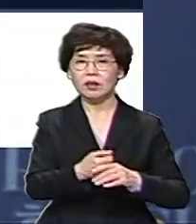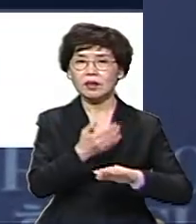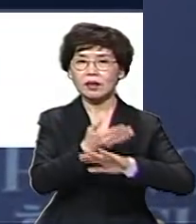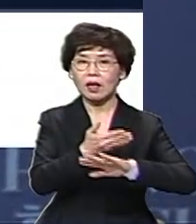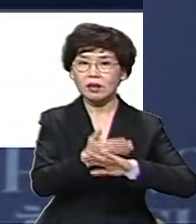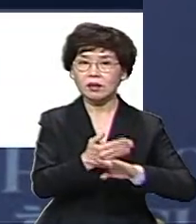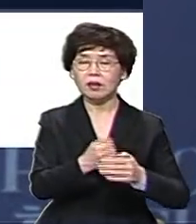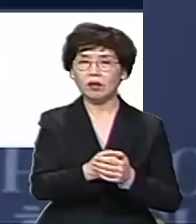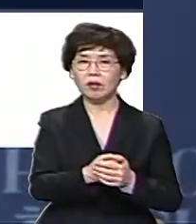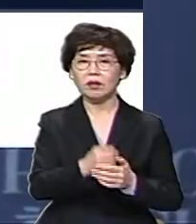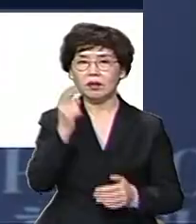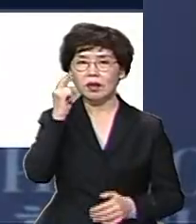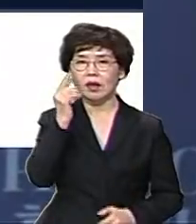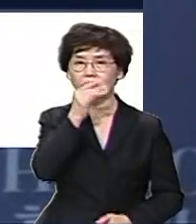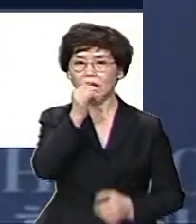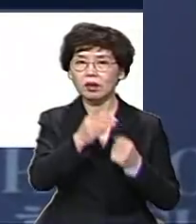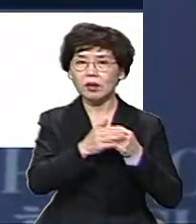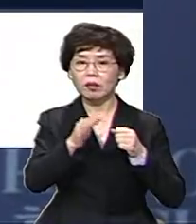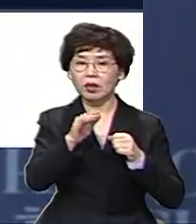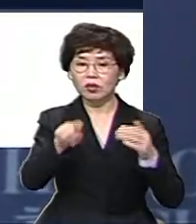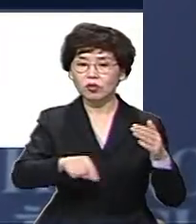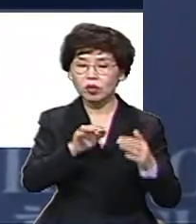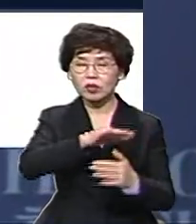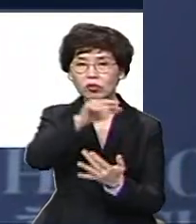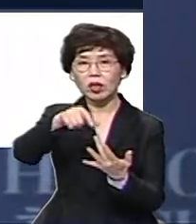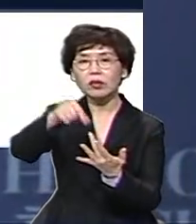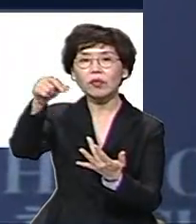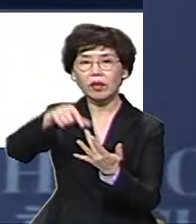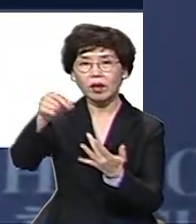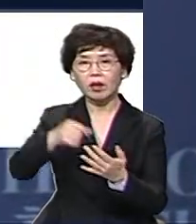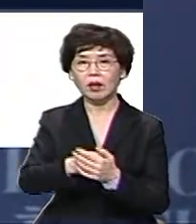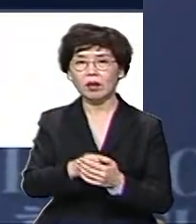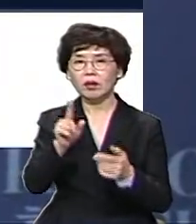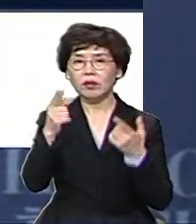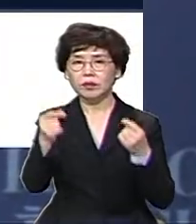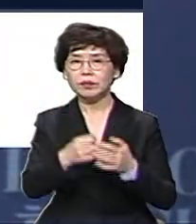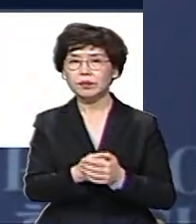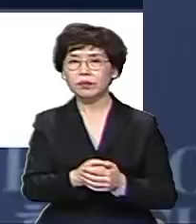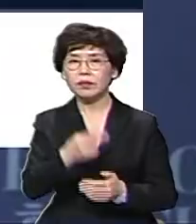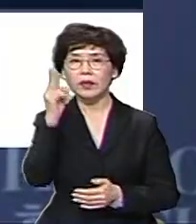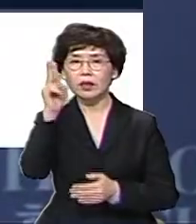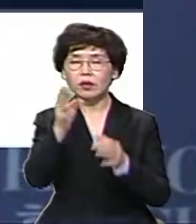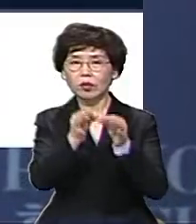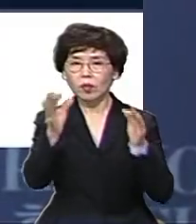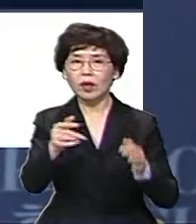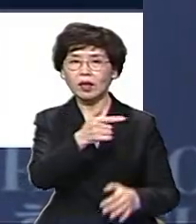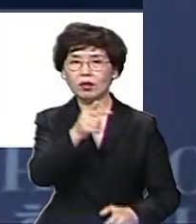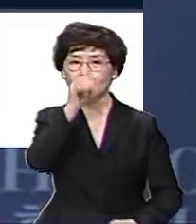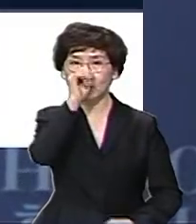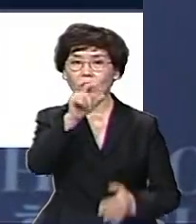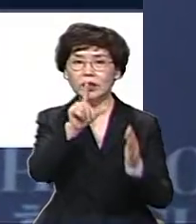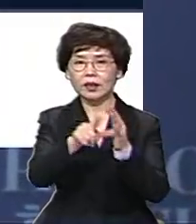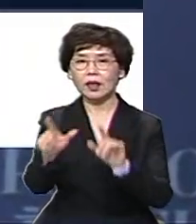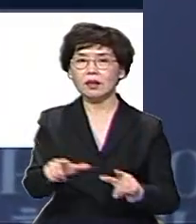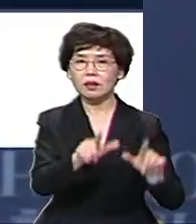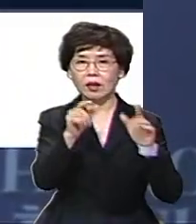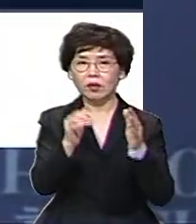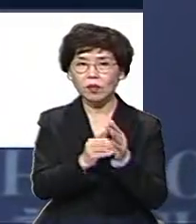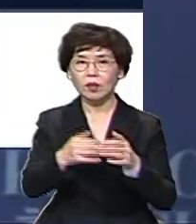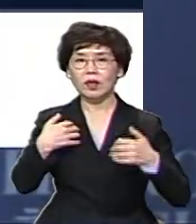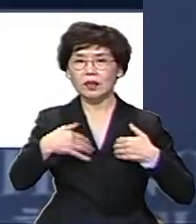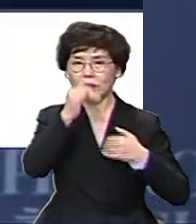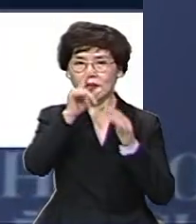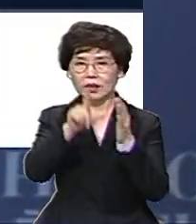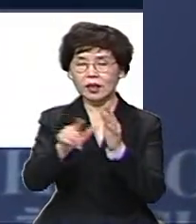수 있기 때문에 이 중에서 우리가 이번에 선택한 것은 이렇습니다. 지난 이틀 동안에는 굉장히 좋은 시간을